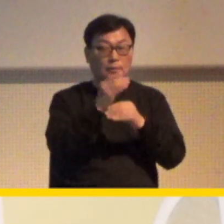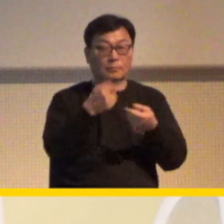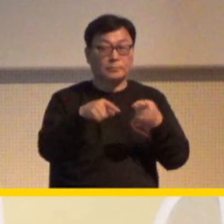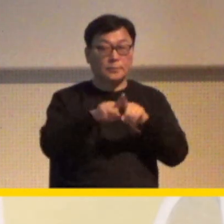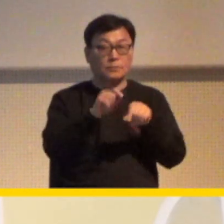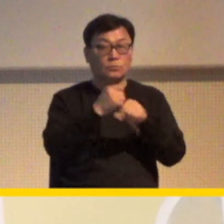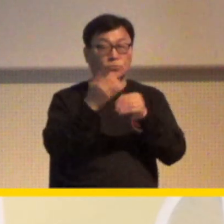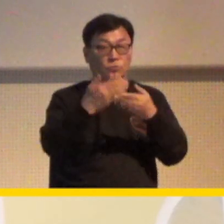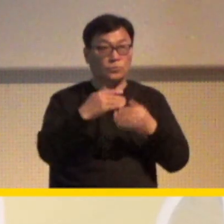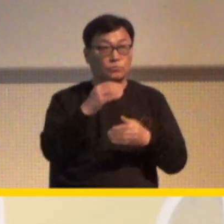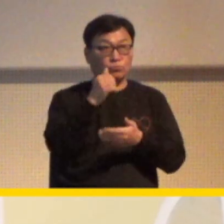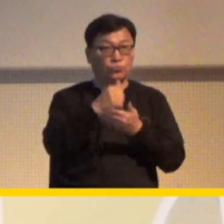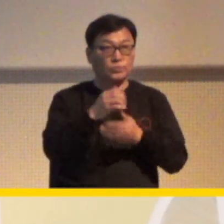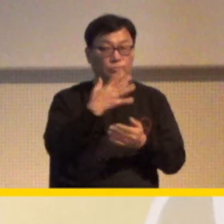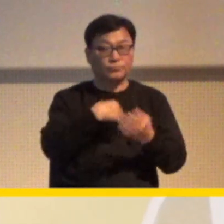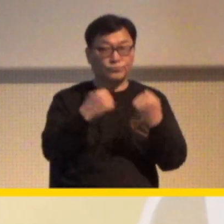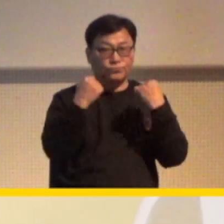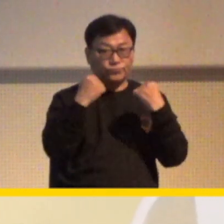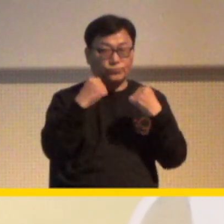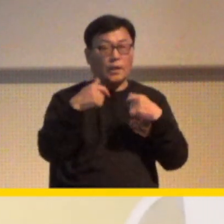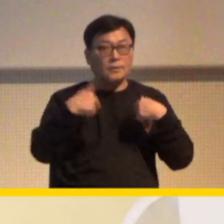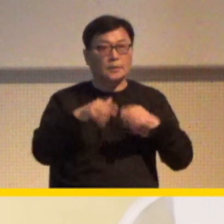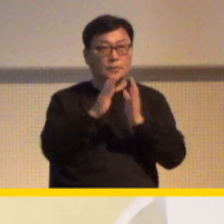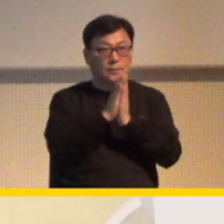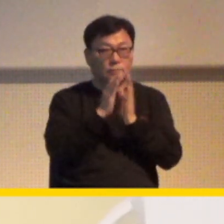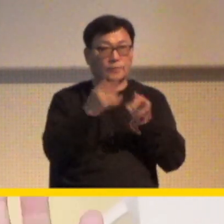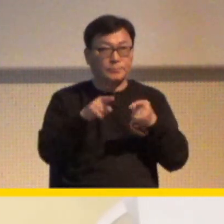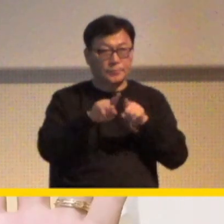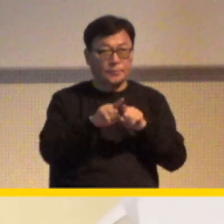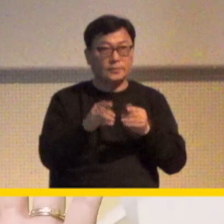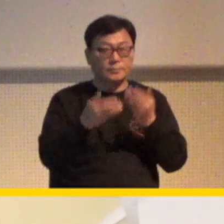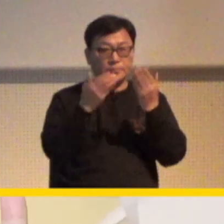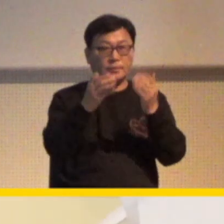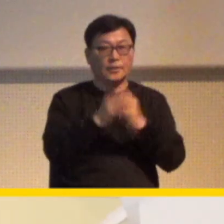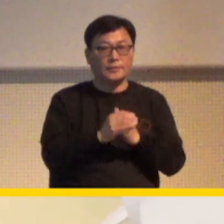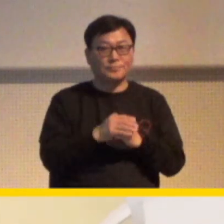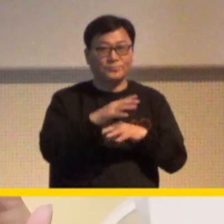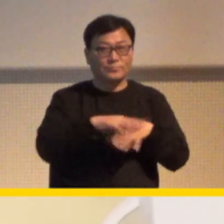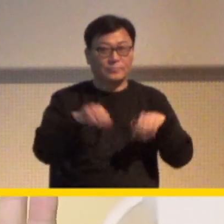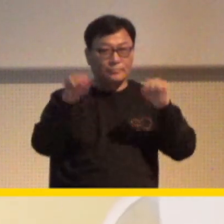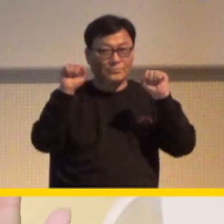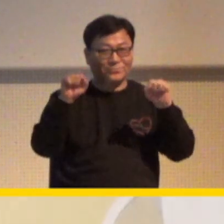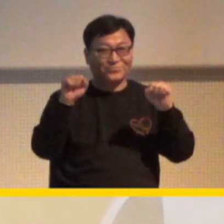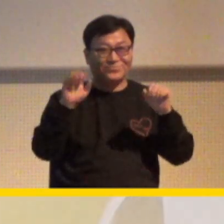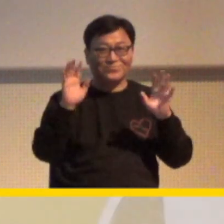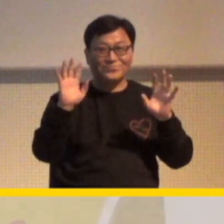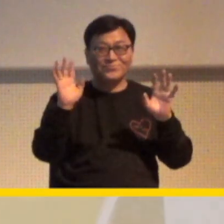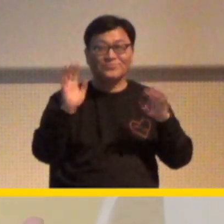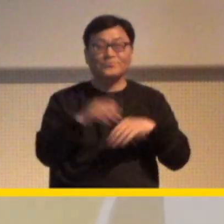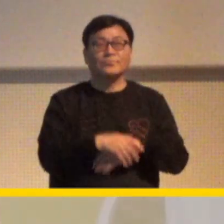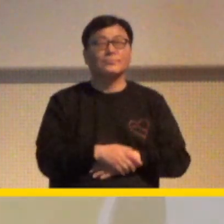분들 건강하시도록 늘 기도로서 함께 하겠습니다. 안녕! 안녕!